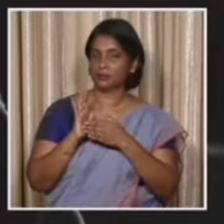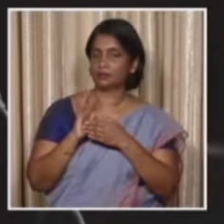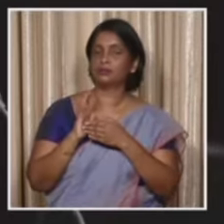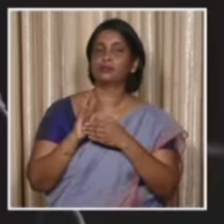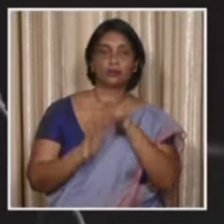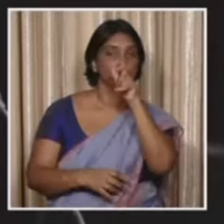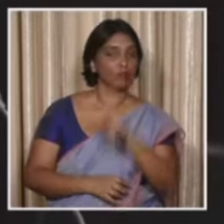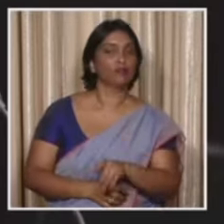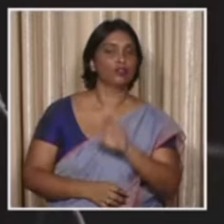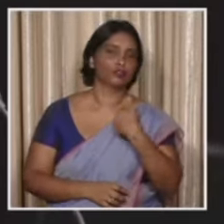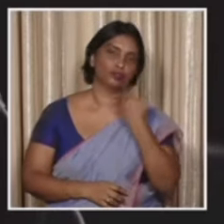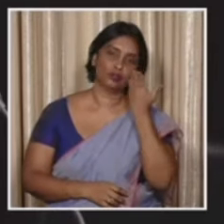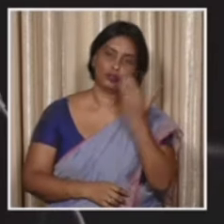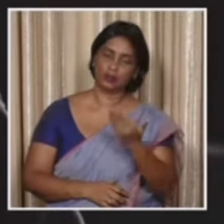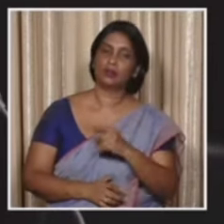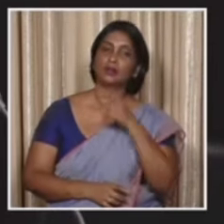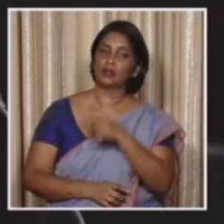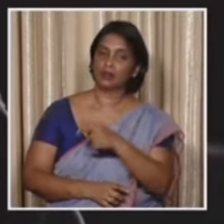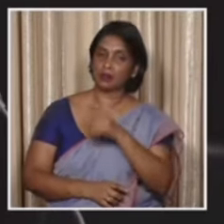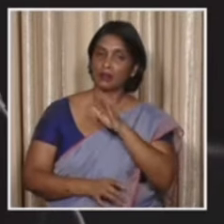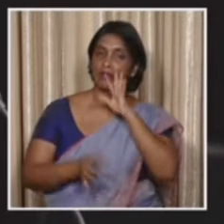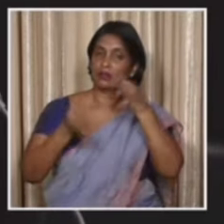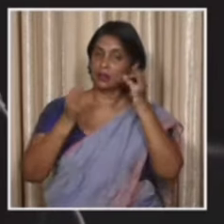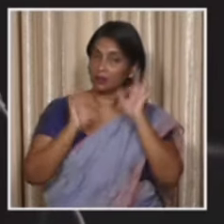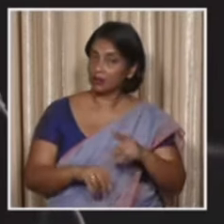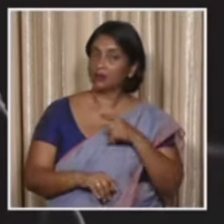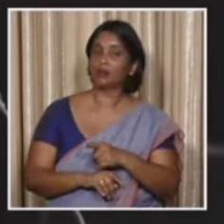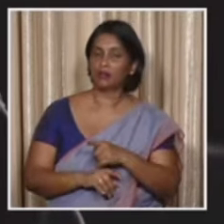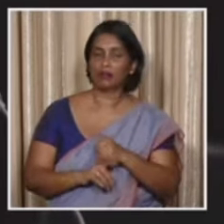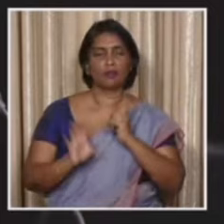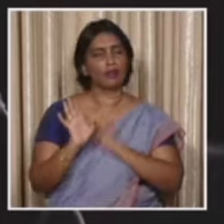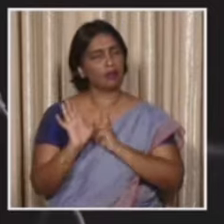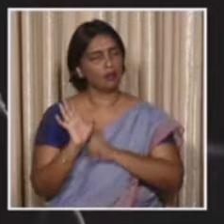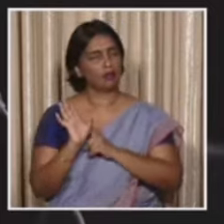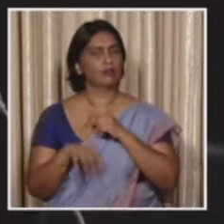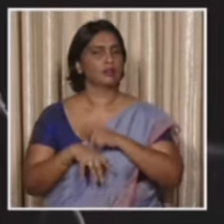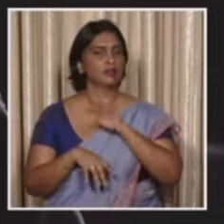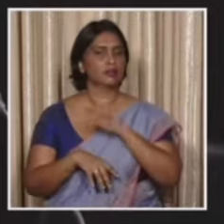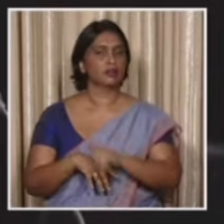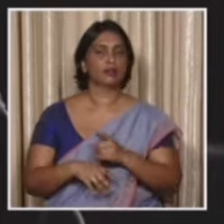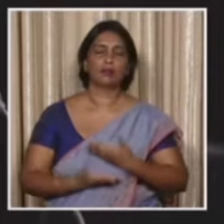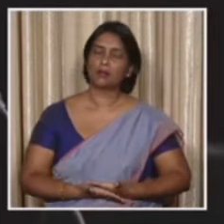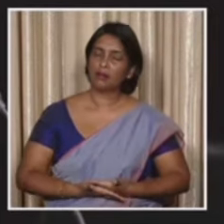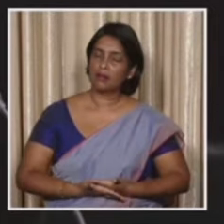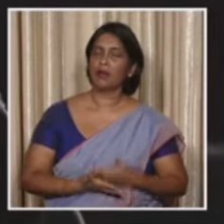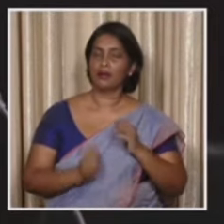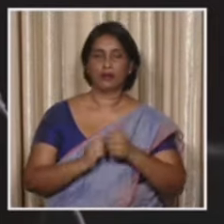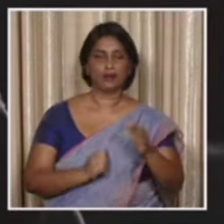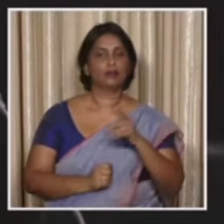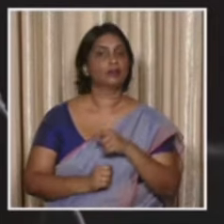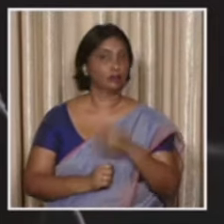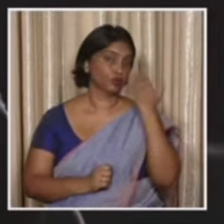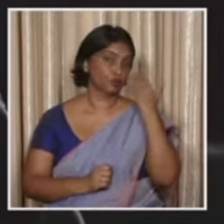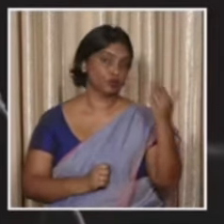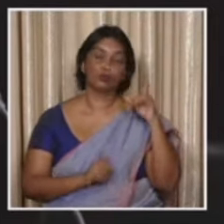நான் காண்பேன், எந்த நேரமும் அவர் திக்ர் செய்த ஒருவராக இருந்து கொண்டிருப்பார், தொழுகைகளில் மிகவும் பேணுதலாக